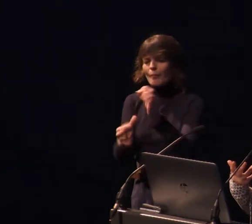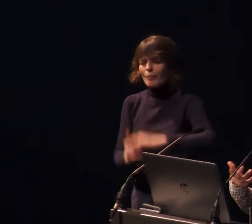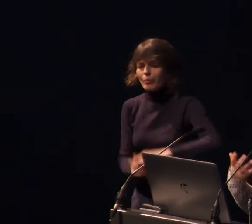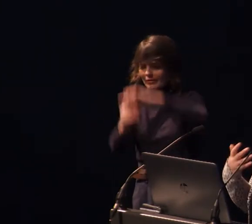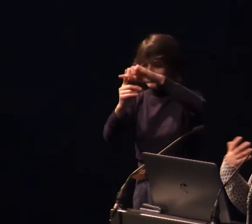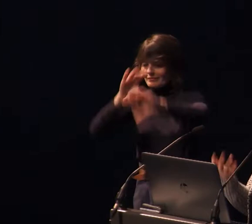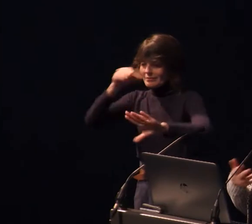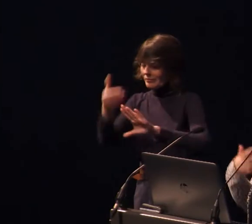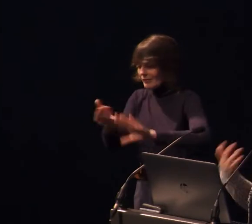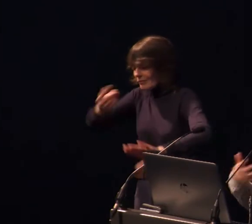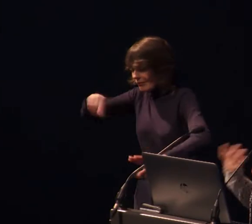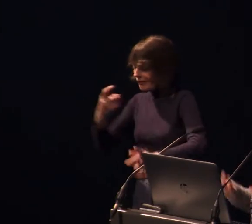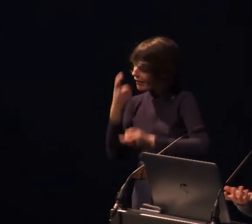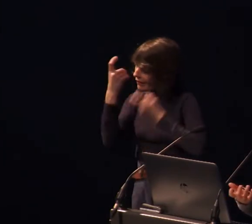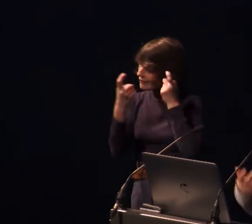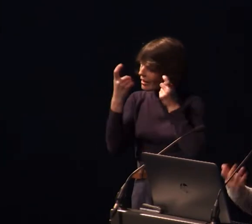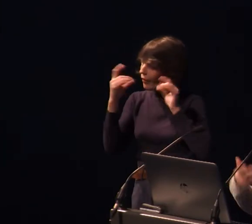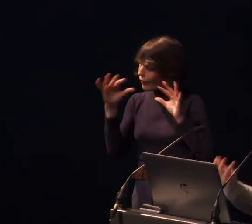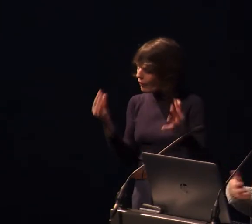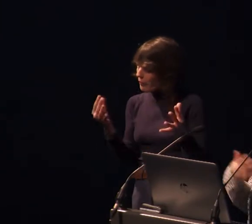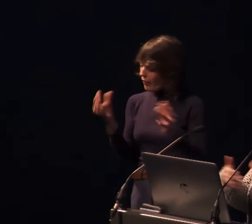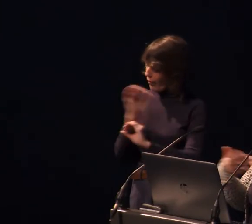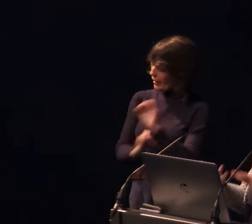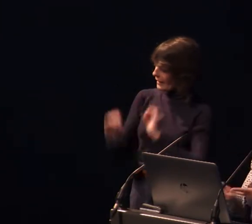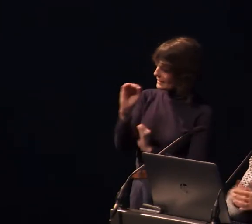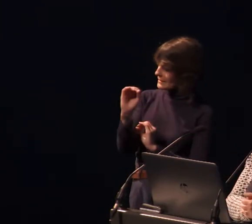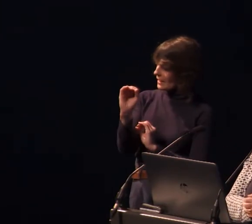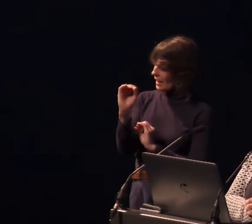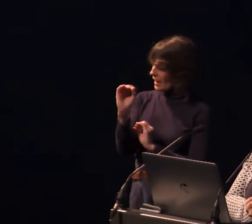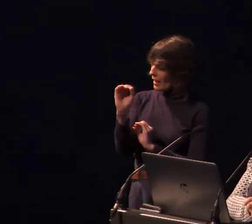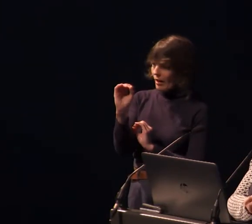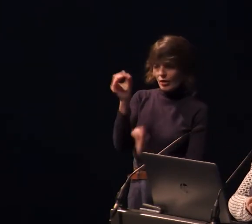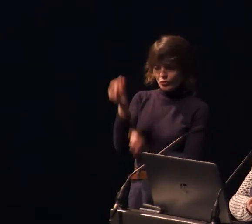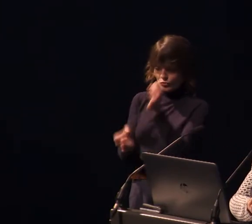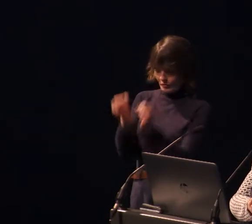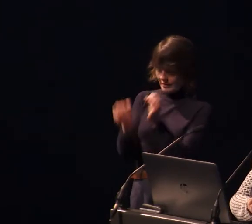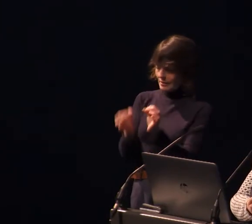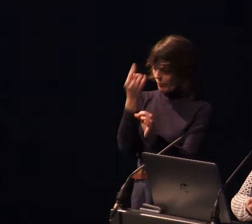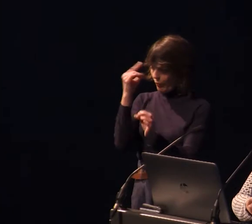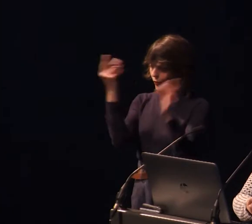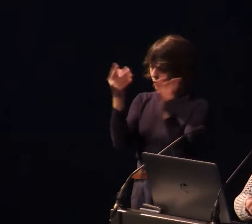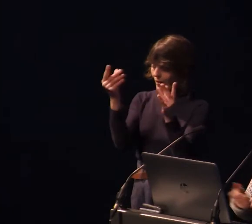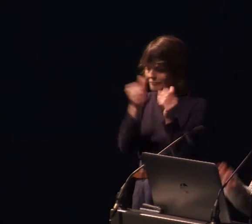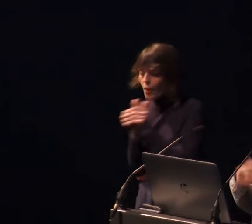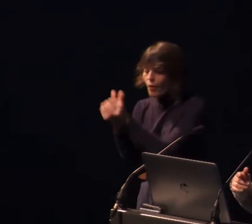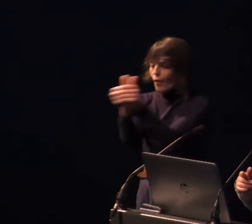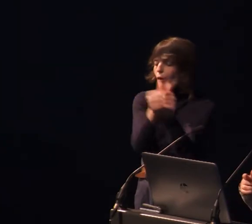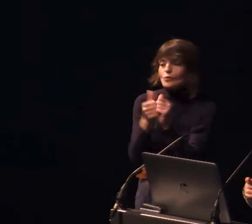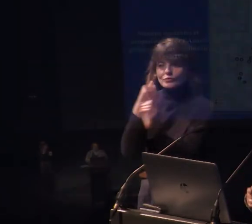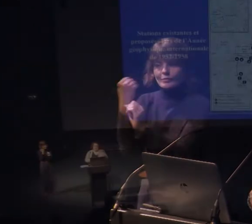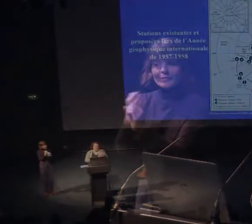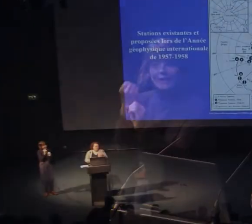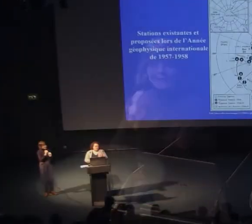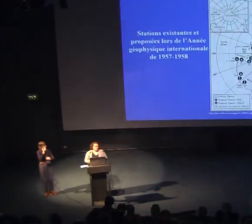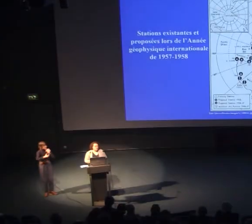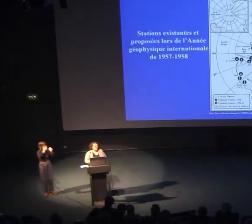à un régime juridique qui nous permettrait de continuer cette coopération scientifique et c'est ainsi que